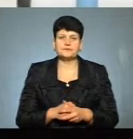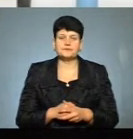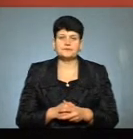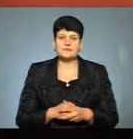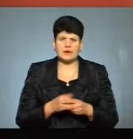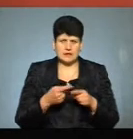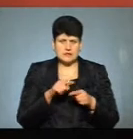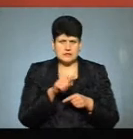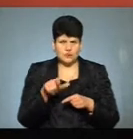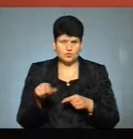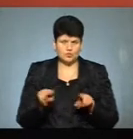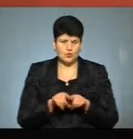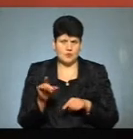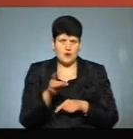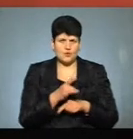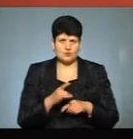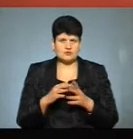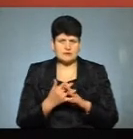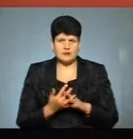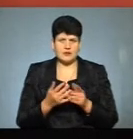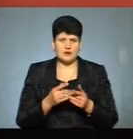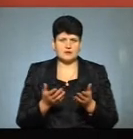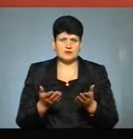Ці люди з одного району, з одного населеного пункту чи